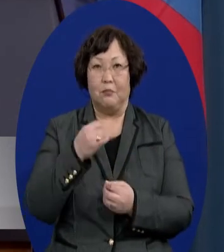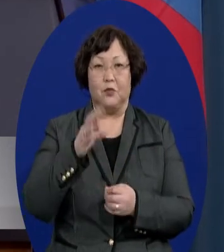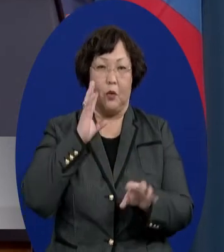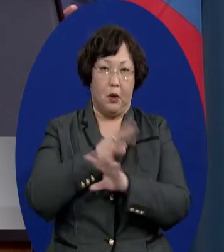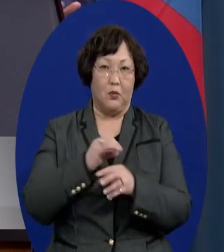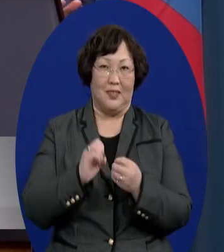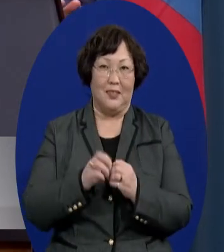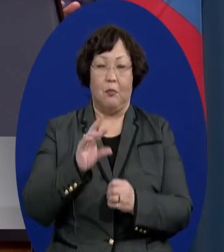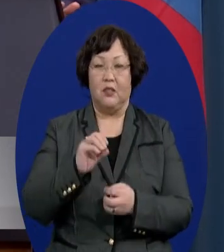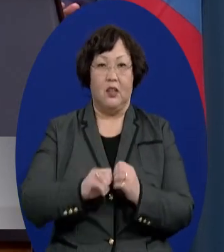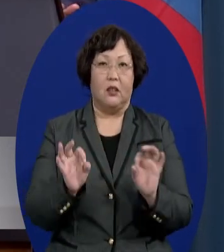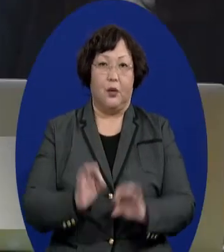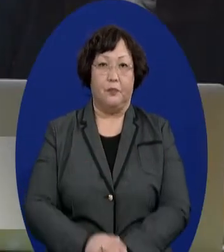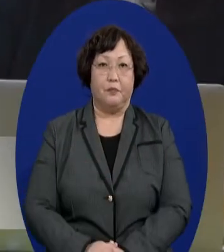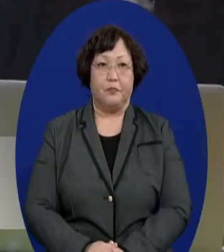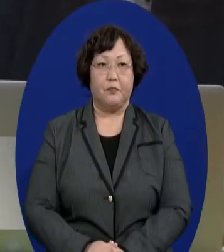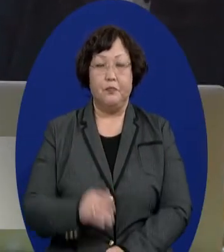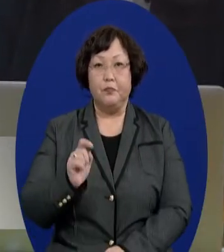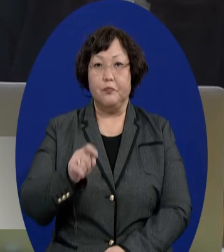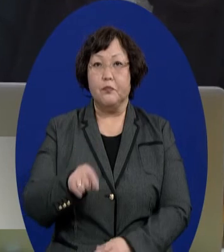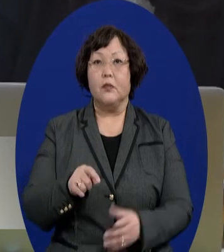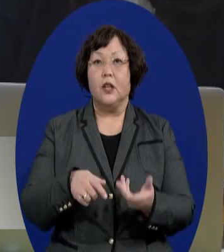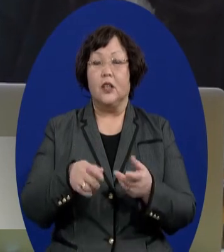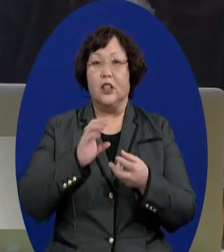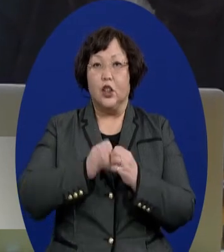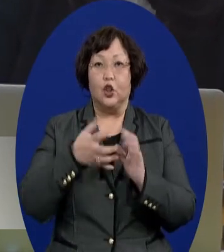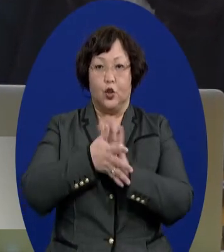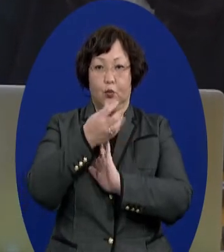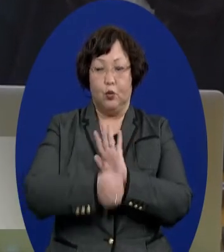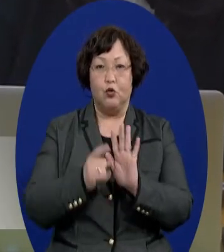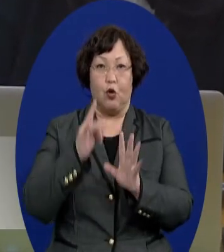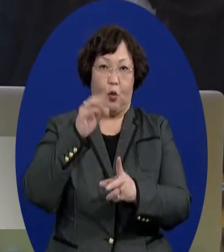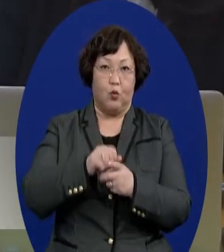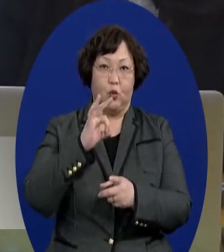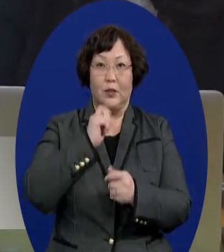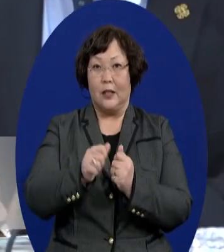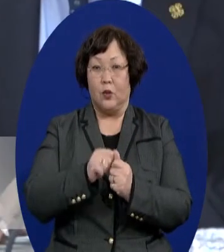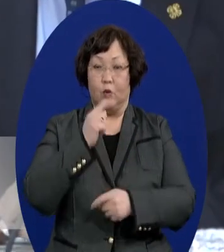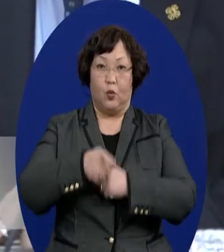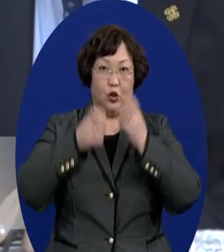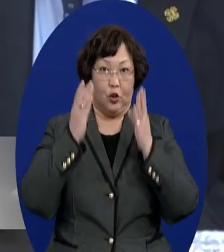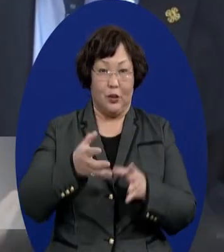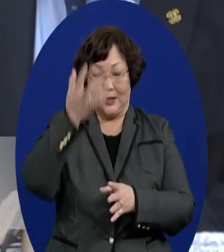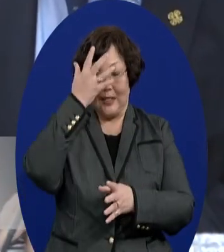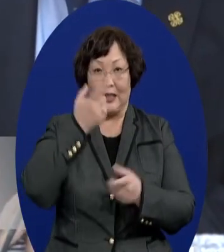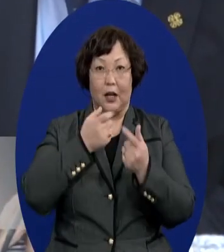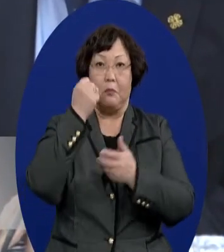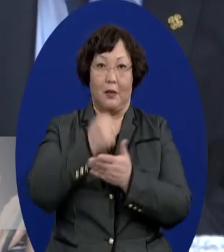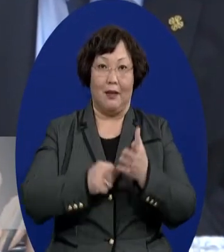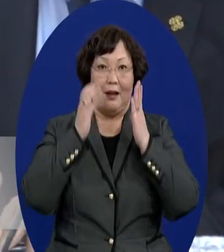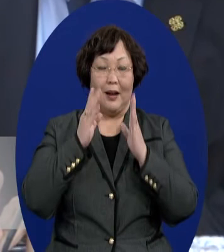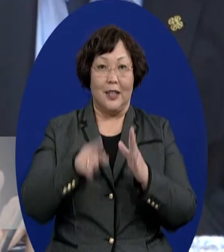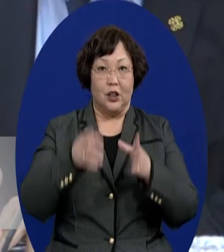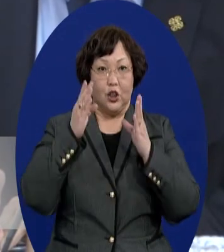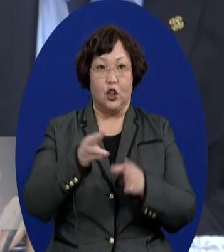зохицуул хийдэг үгсүү. Мөн өнөөдөр эх хонд хэрэгжүүлэх төсвийн хөрөнгө оруулалтыг зөв зарцуулах тогтоолыг засгийн газар баталсан анхаарал татлаа. Энэ